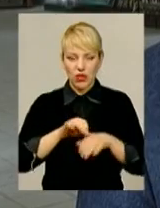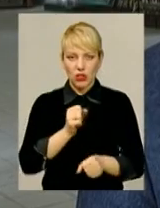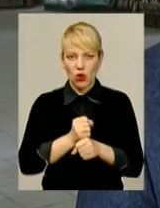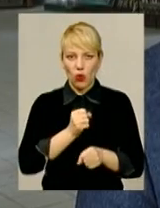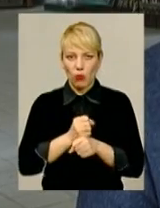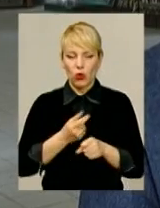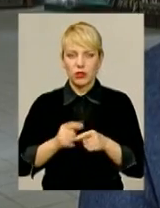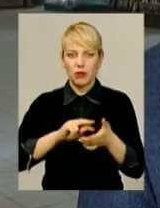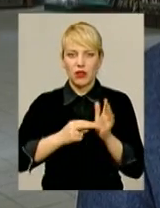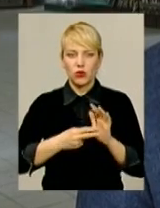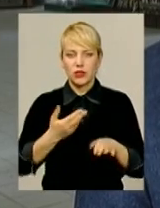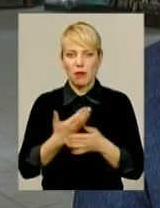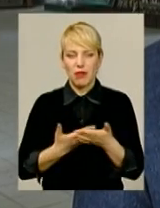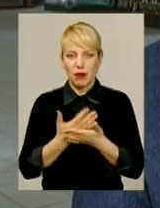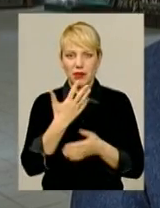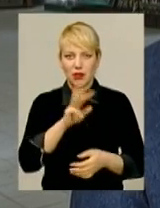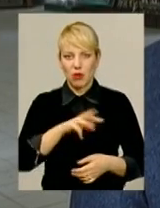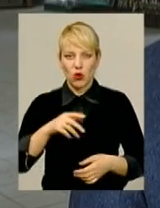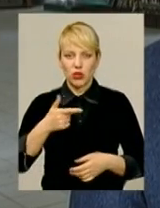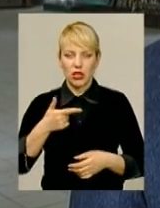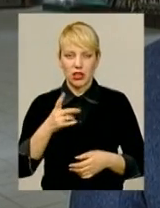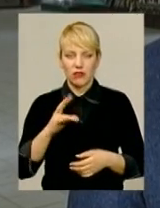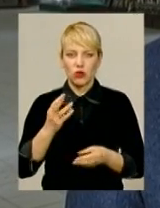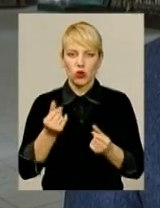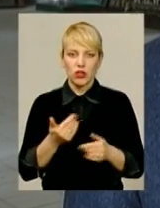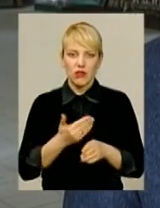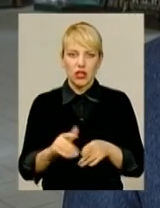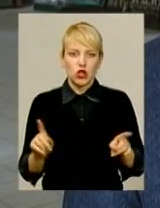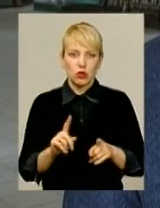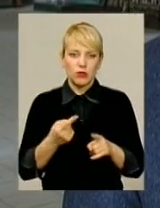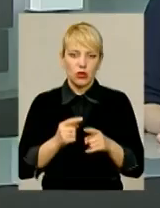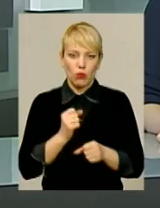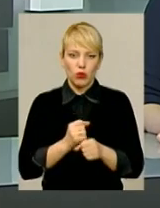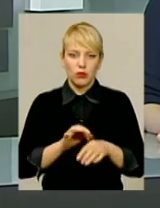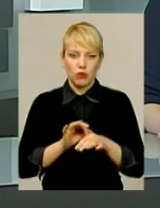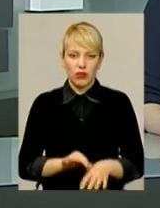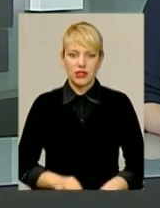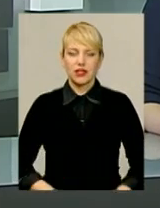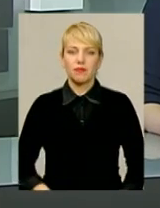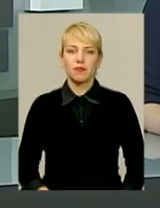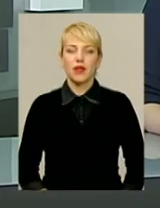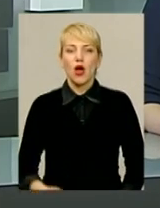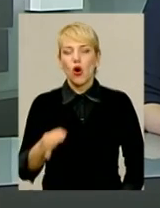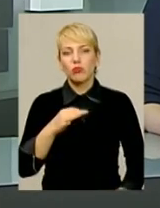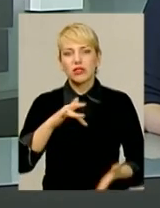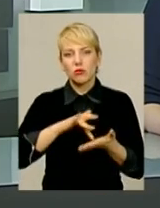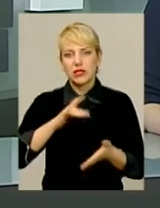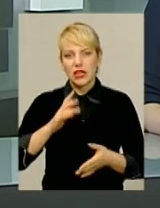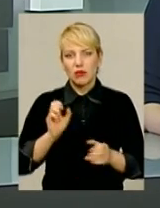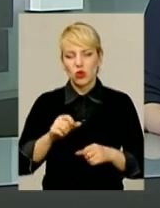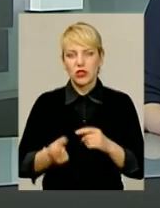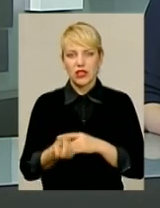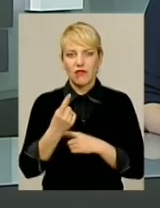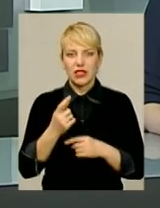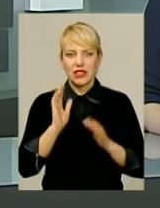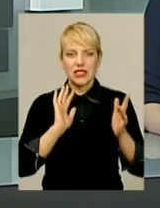Планується біля 5 мільйонів коштів гривень виділити, щоб саме ці роботи провести. В обласному центрі може з'явитися